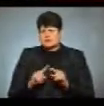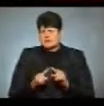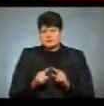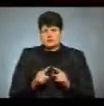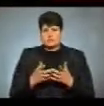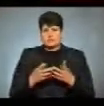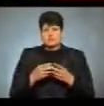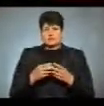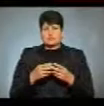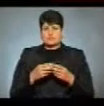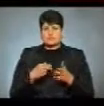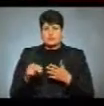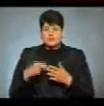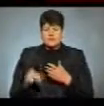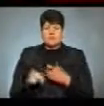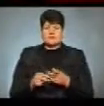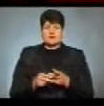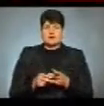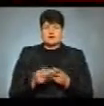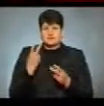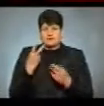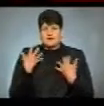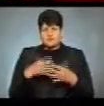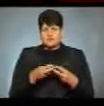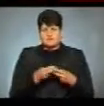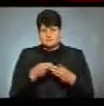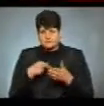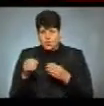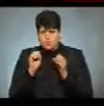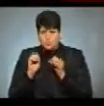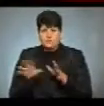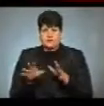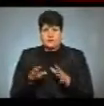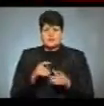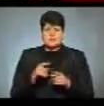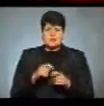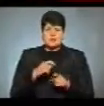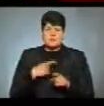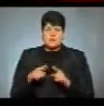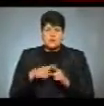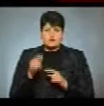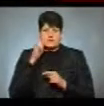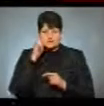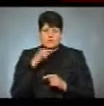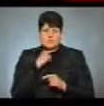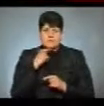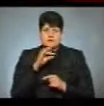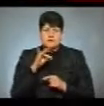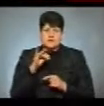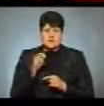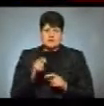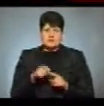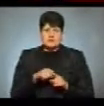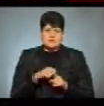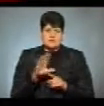два казанки, залишився ще третій, зараз готується, скоро буде. З моркви, цибулі, м'яса, самого рису і чесничку дуже